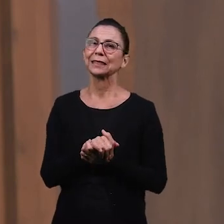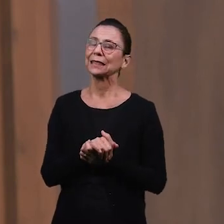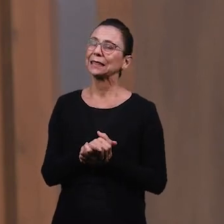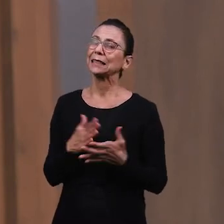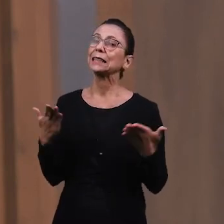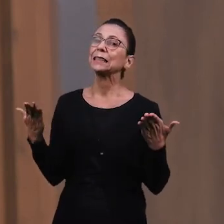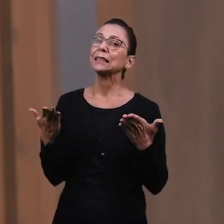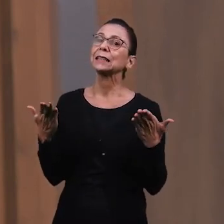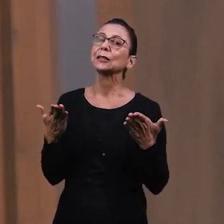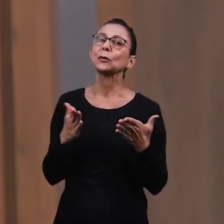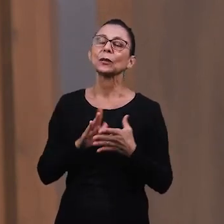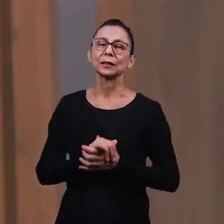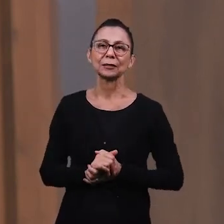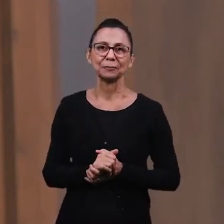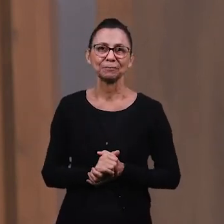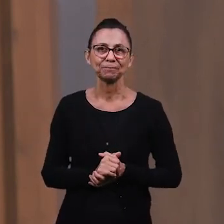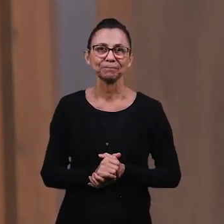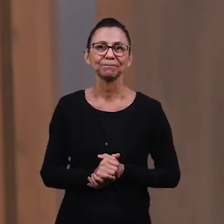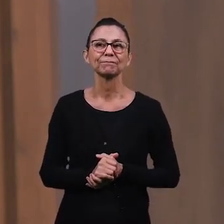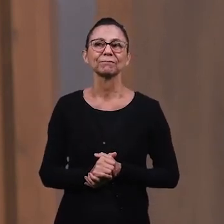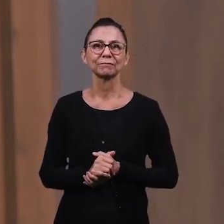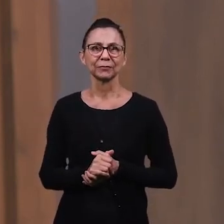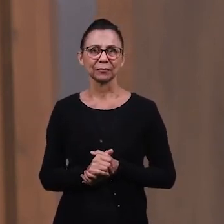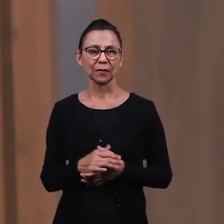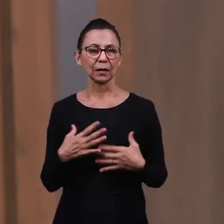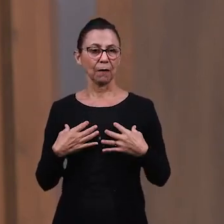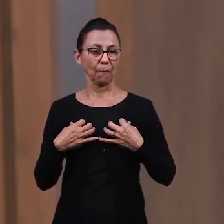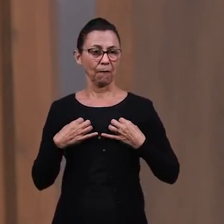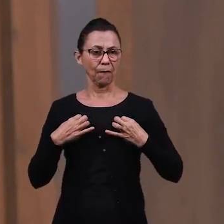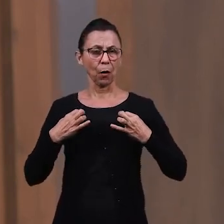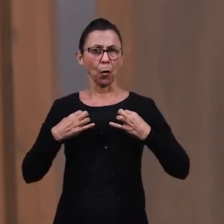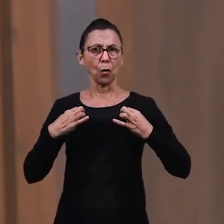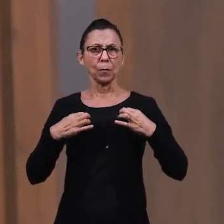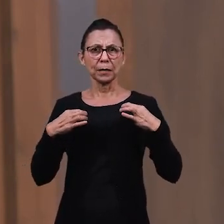de mariage. Mais le roi a donné